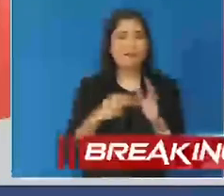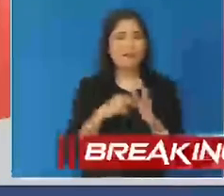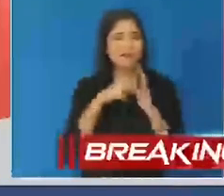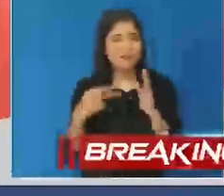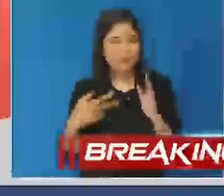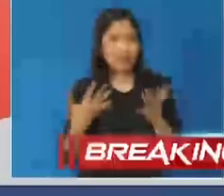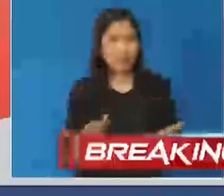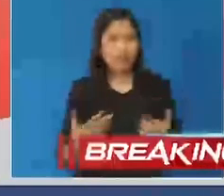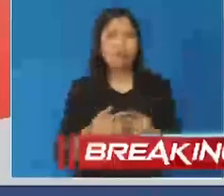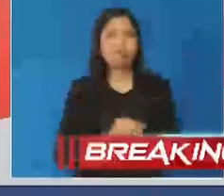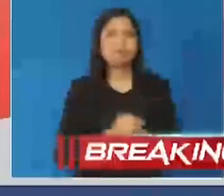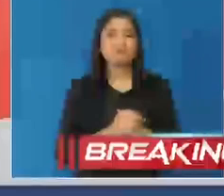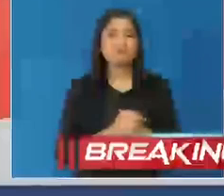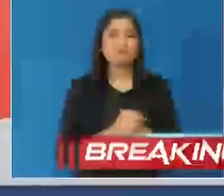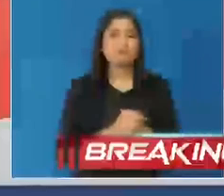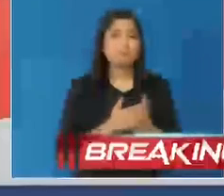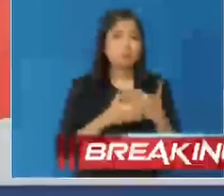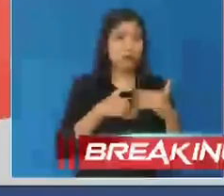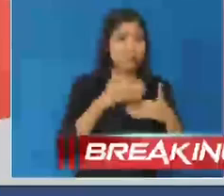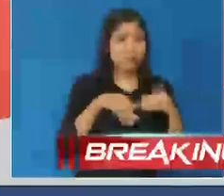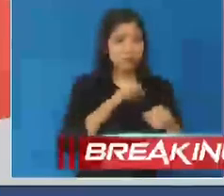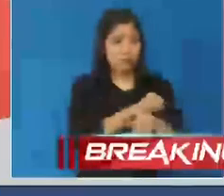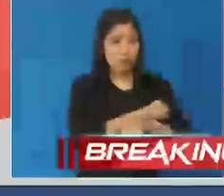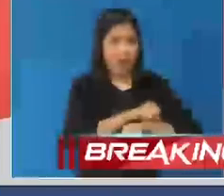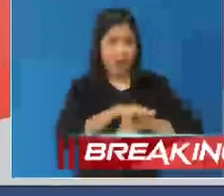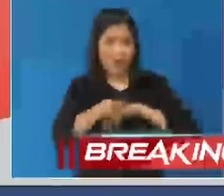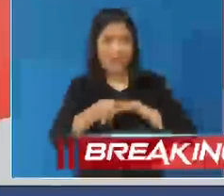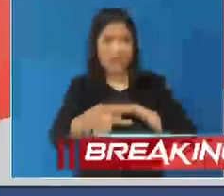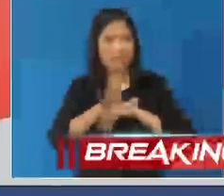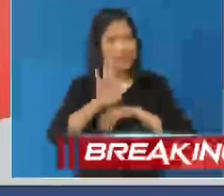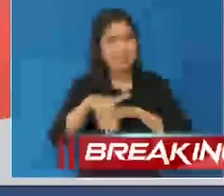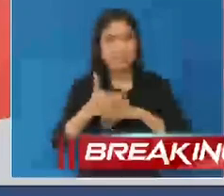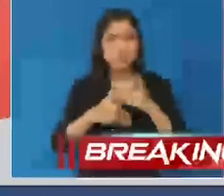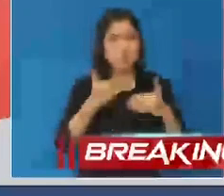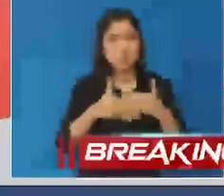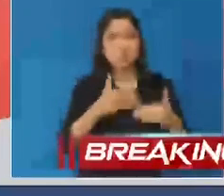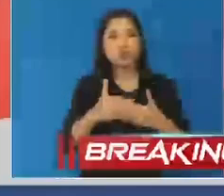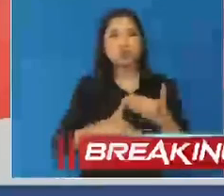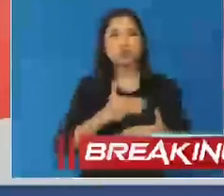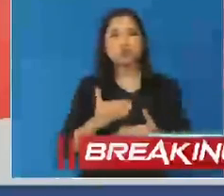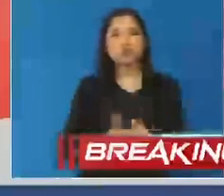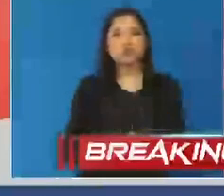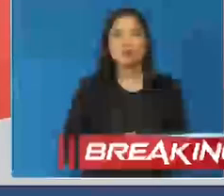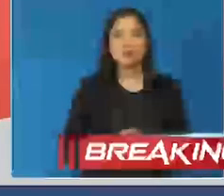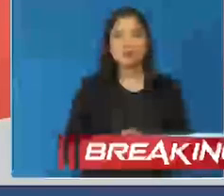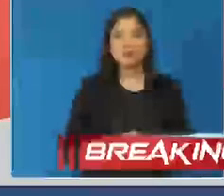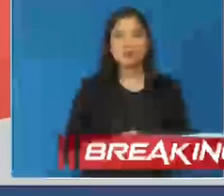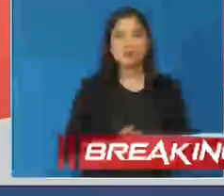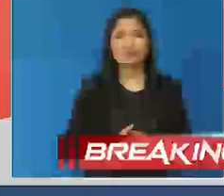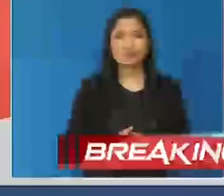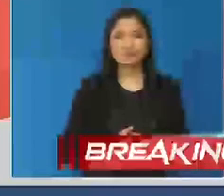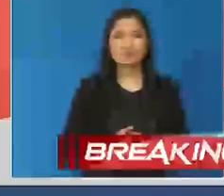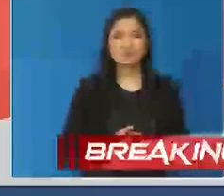proses penularan masih berlangsung terus-menerus di tengah masyarakat kita ini